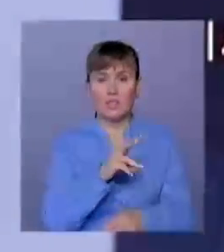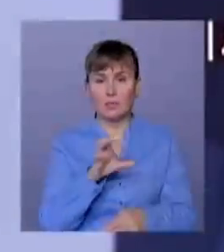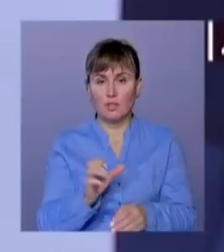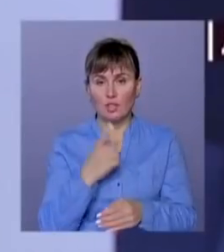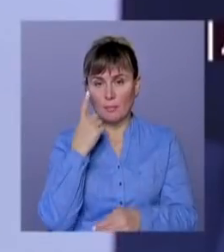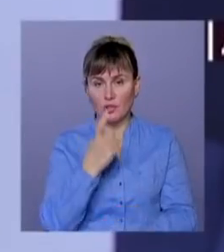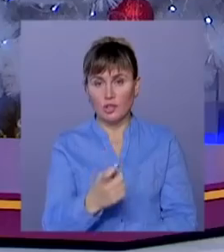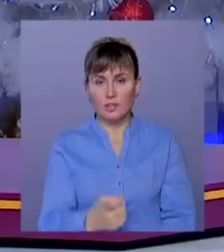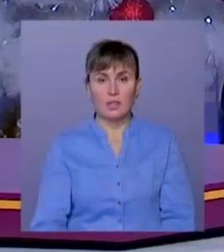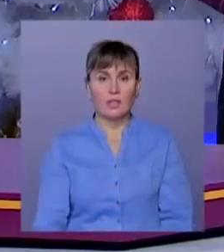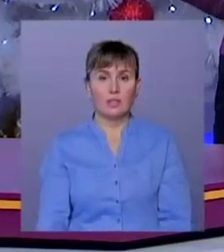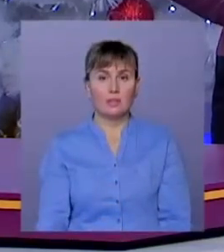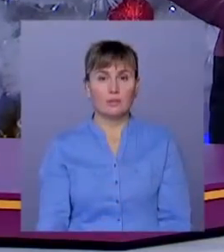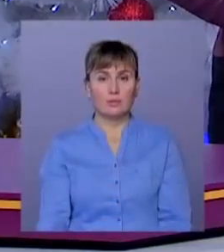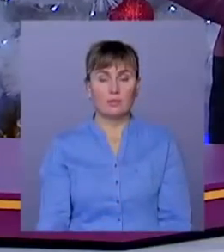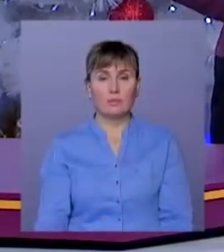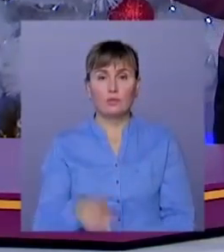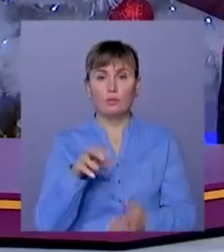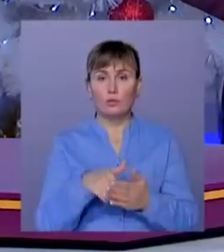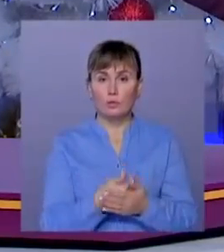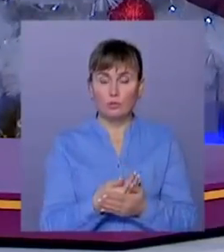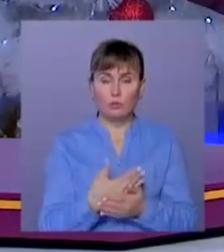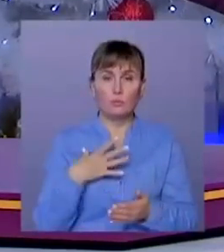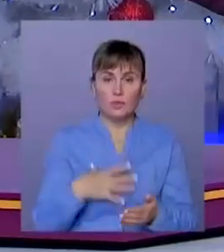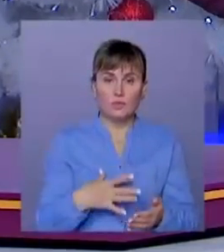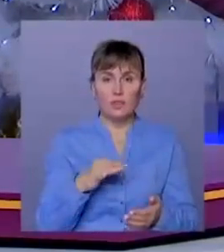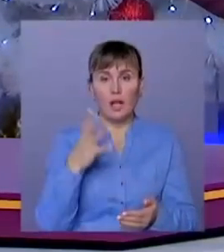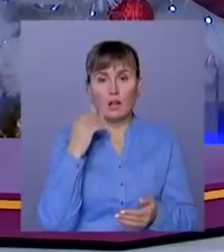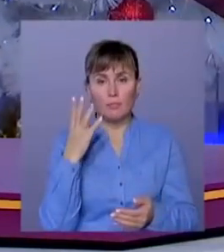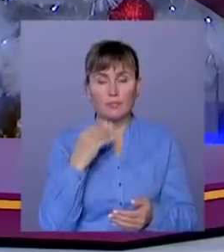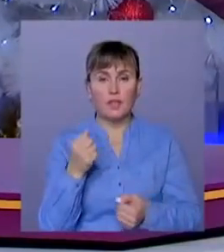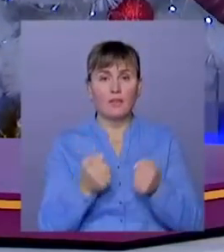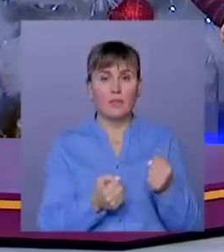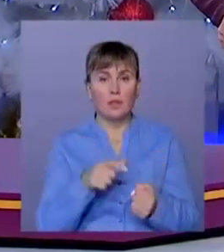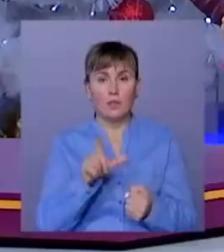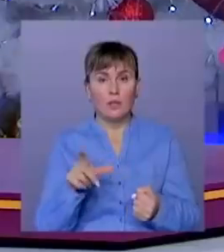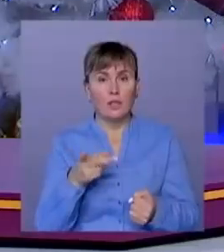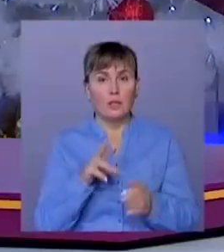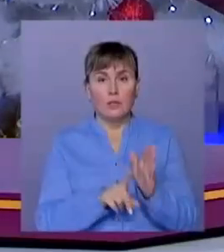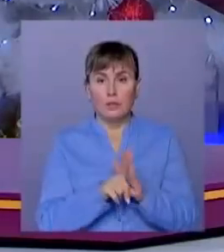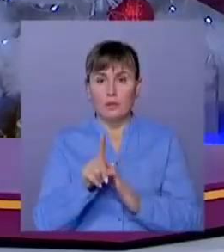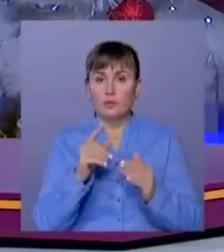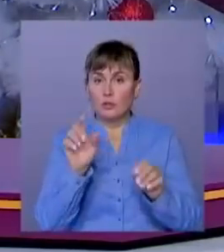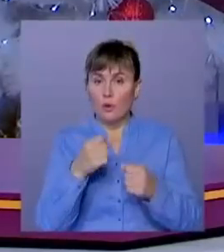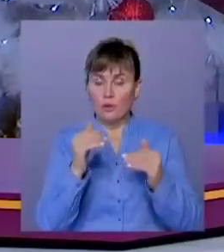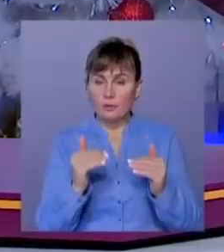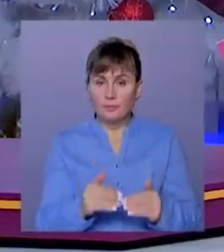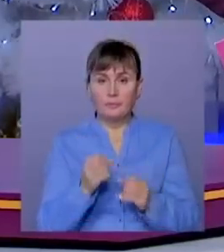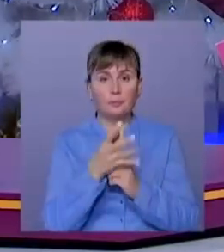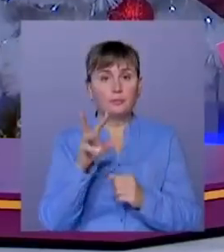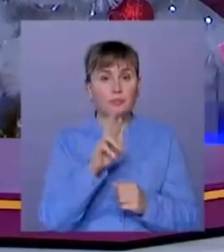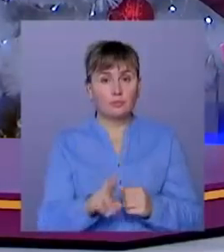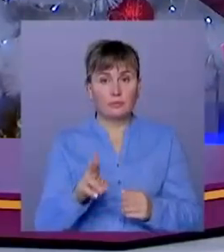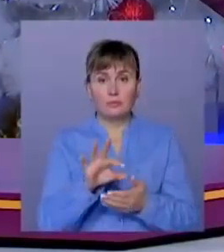смс-сообщение. К новшествам придется привыкнуть и алматинским автолюбителям. Для начала сбавить скорость. С 15